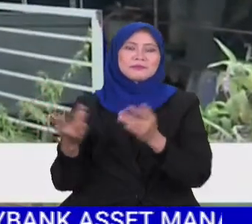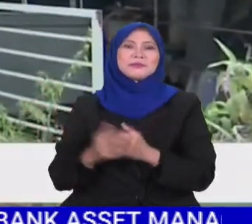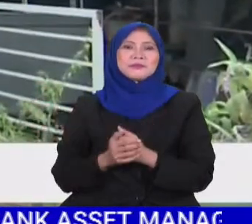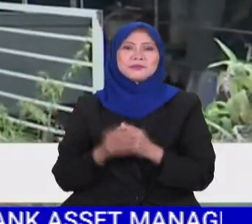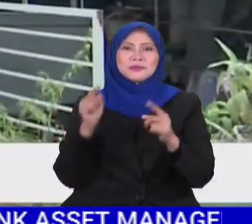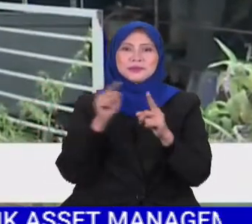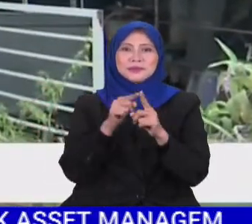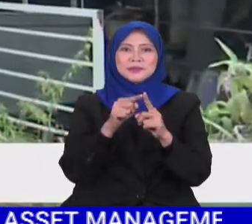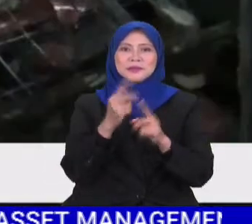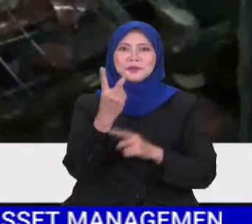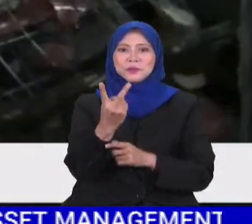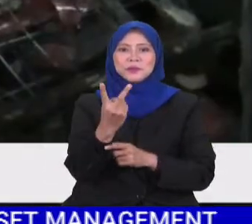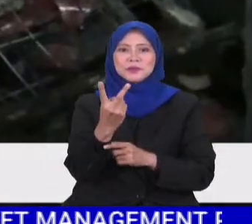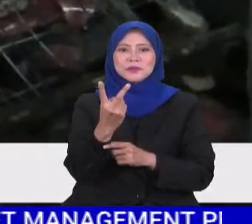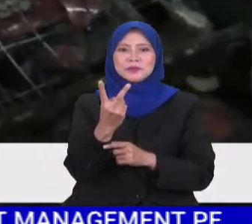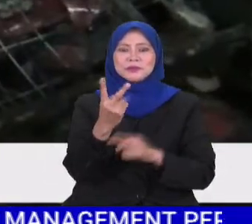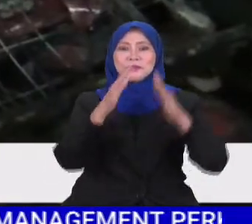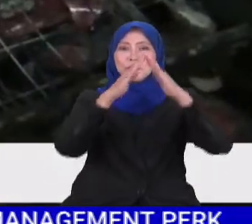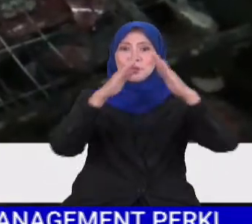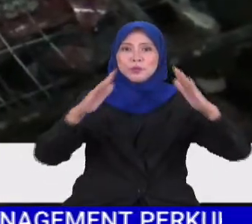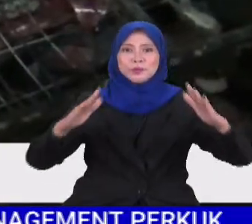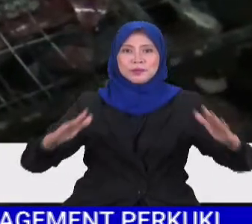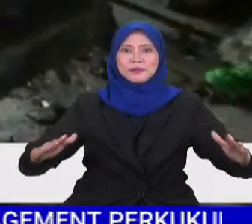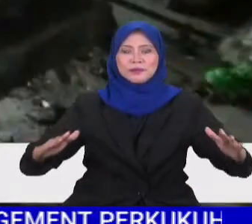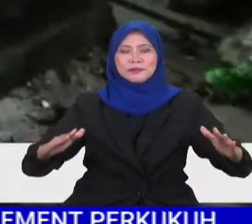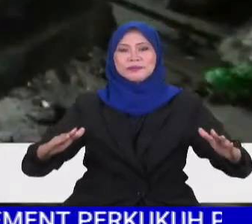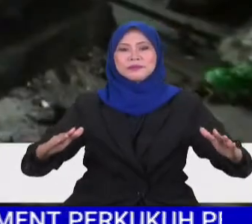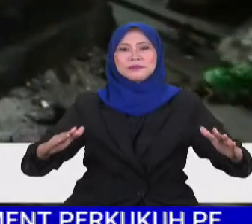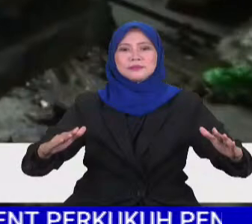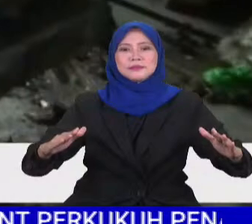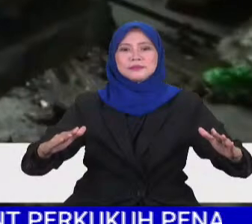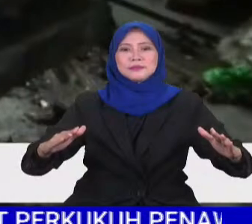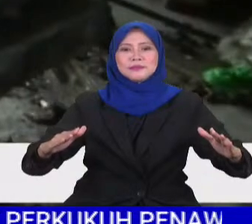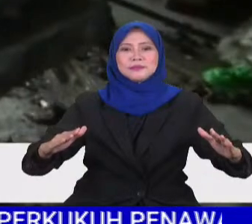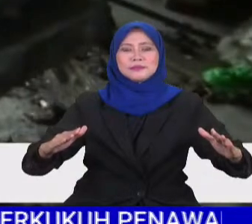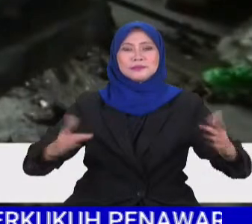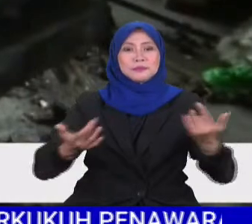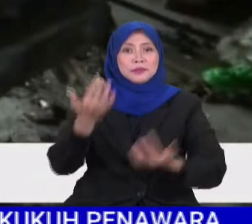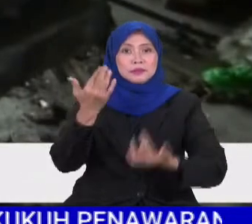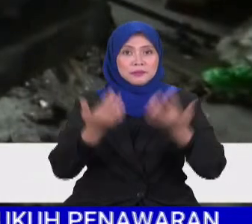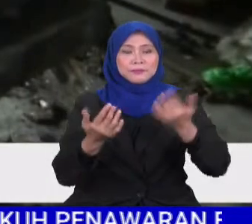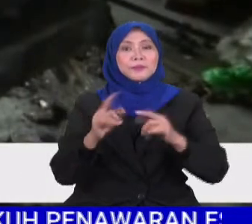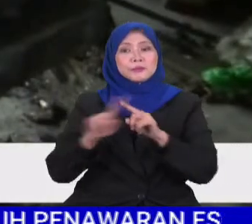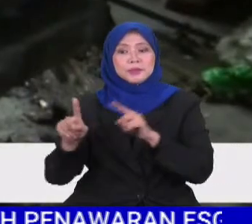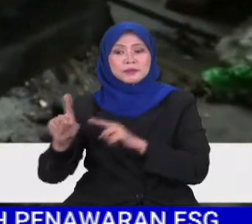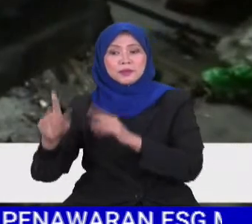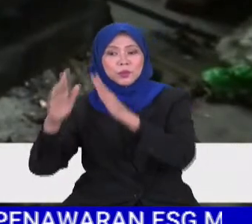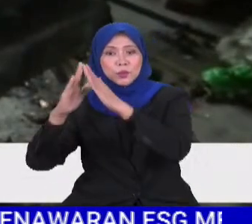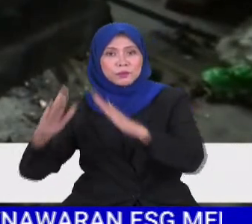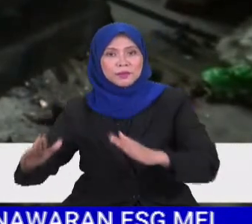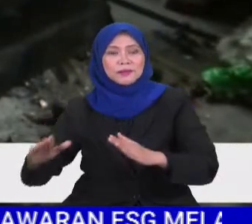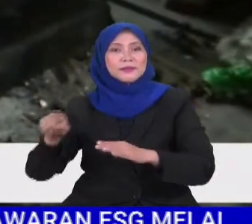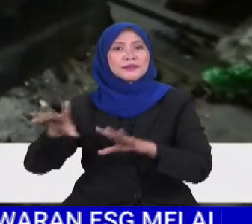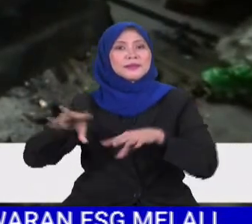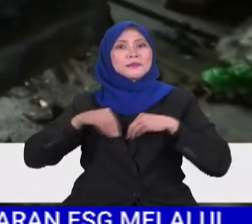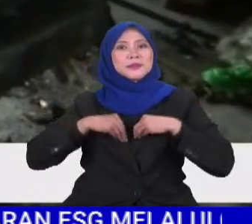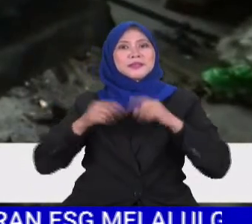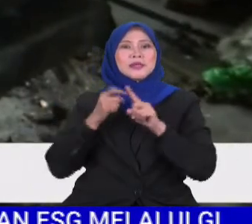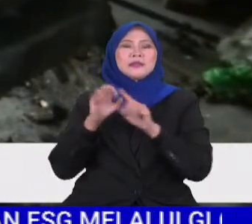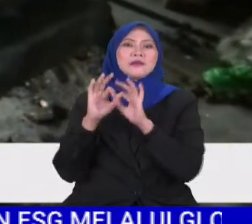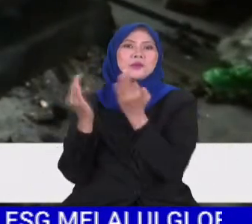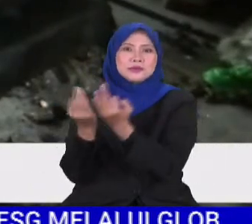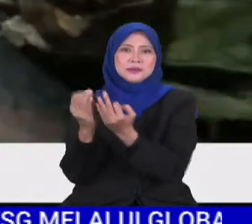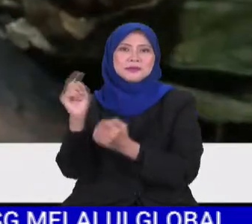ee dua dua rumah yang terlibat ini tetapi sebuah rumah ini ialah penerima dia daripada waris